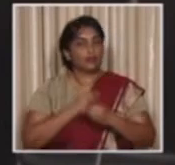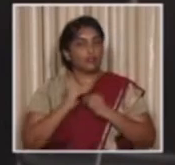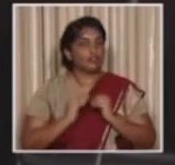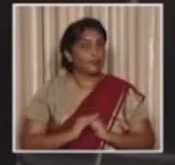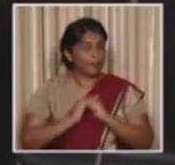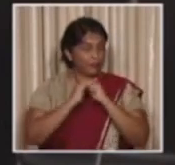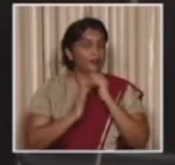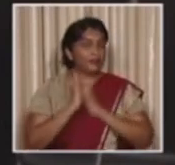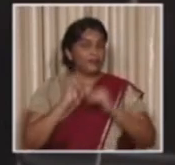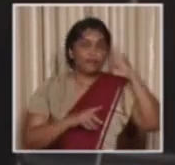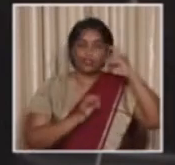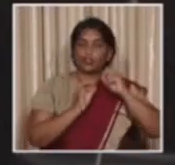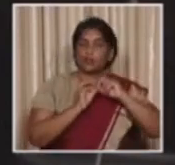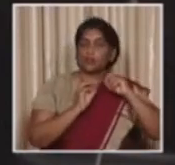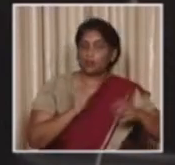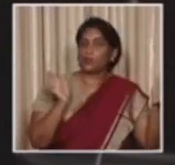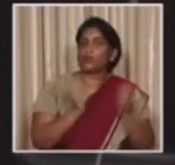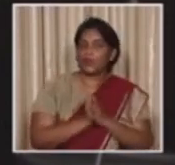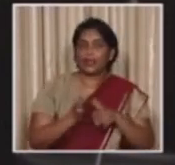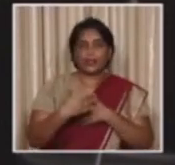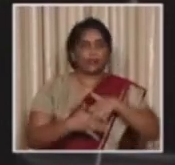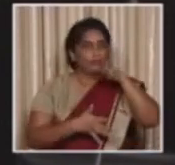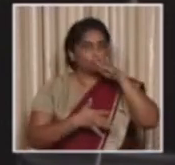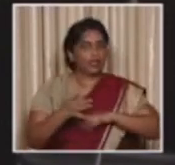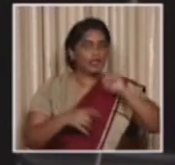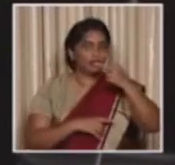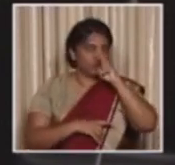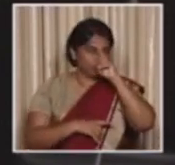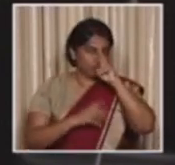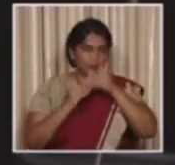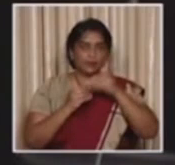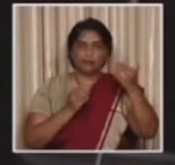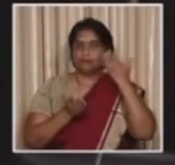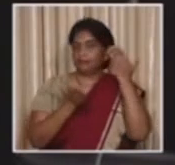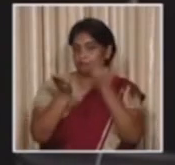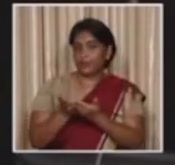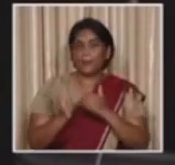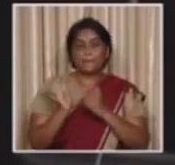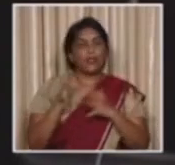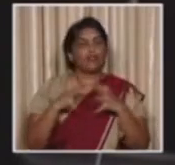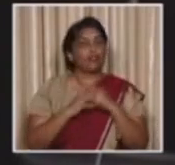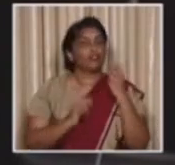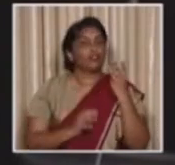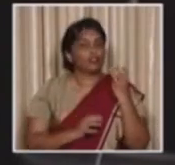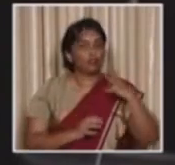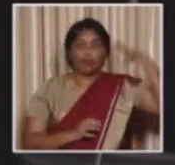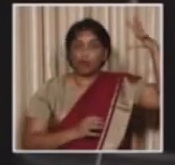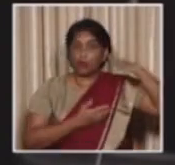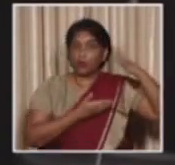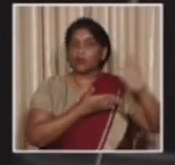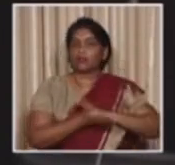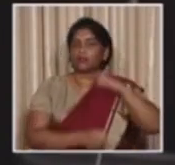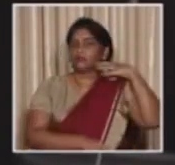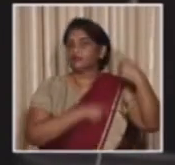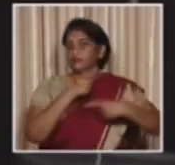මාත්‍යංශයත් විදුලි බල මාත්‍යංශයත් ඒකාබද්ධව අපි කැබිනට් පත්‍රිකාවක් එළමෙන සති දෙක තුල ගේනවා. මෙගවට් 3000ක් සූර්ය බලයෙන් උත්පාදනය